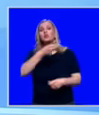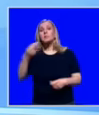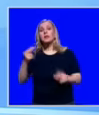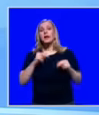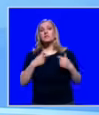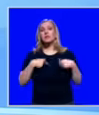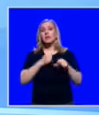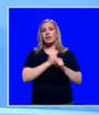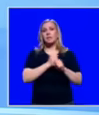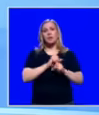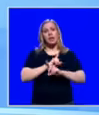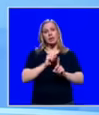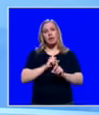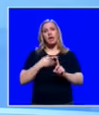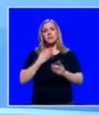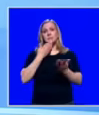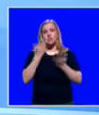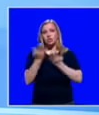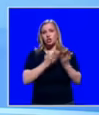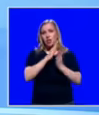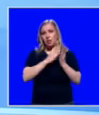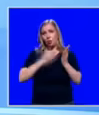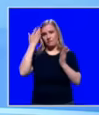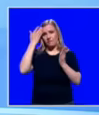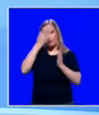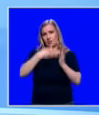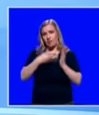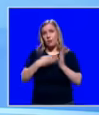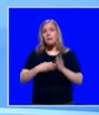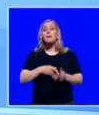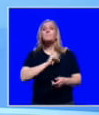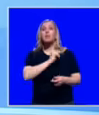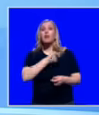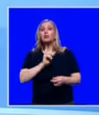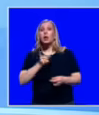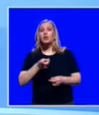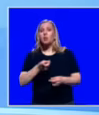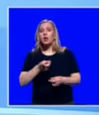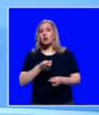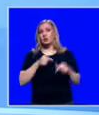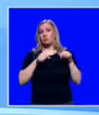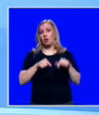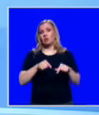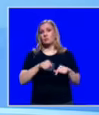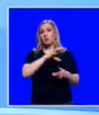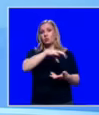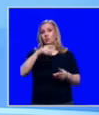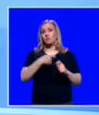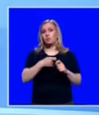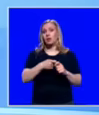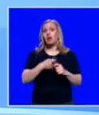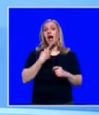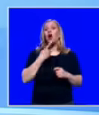работим. Не е така, аз съм си чел обвинителните акта. Прокуратурата разпорежда на службите какво да правят. А кой казва